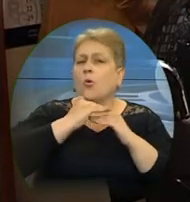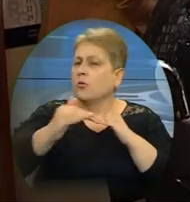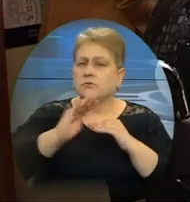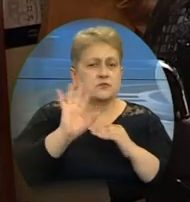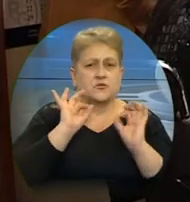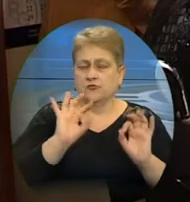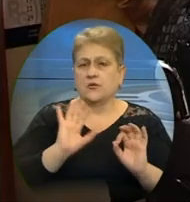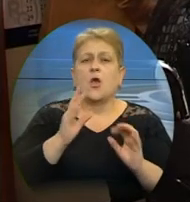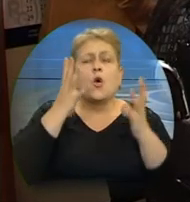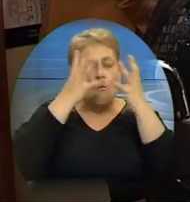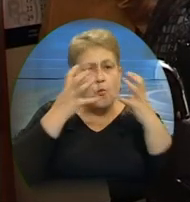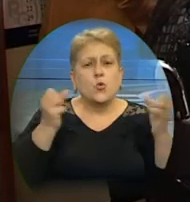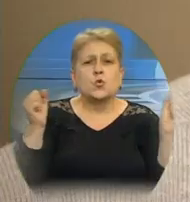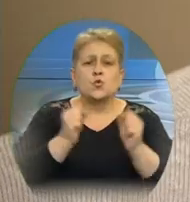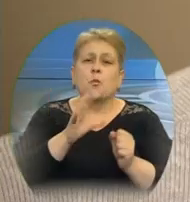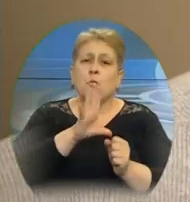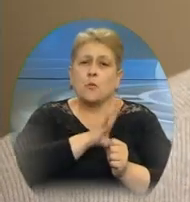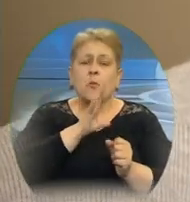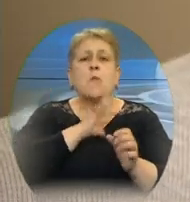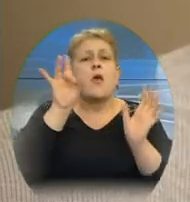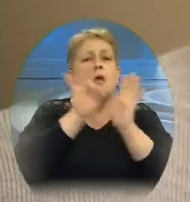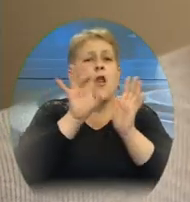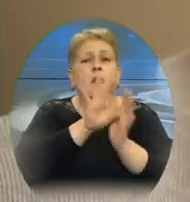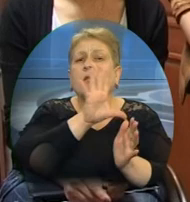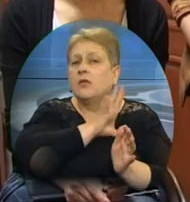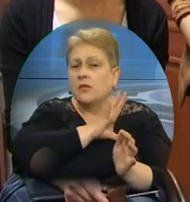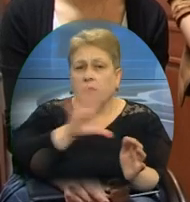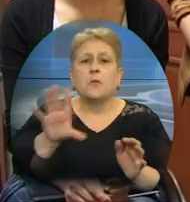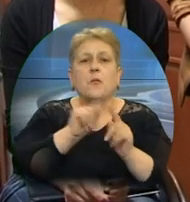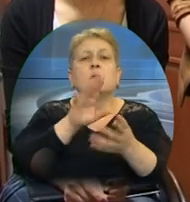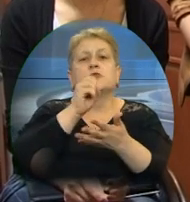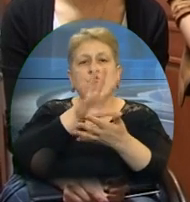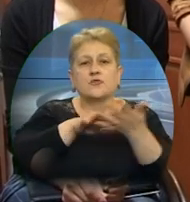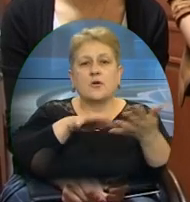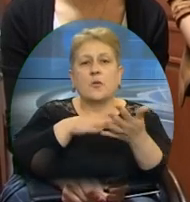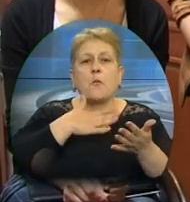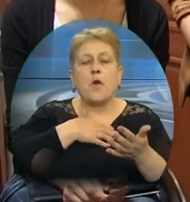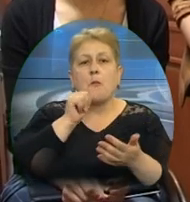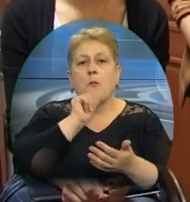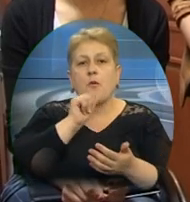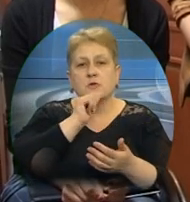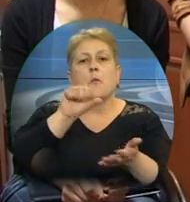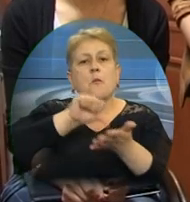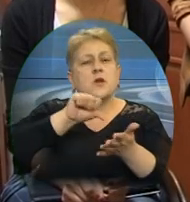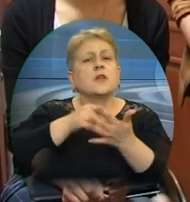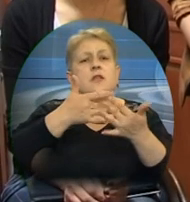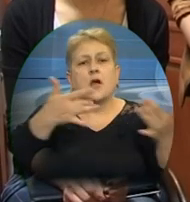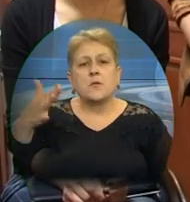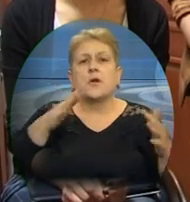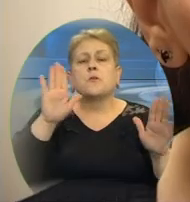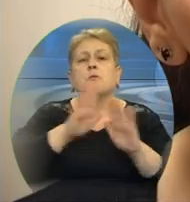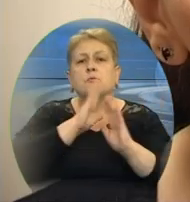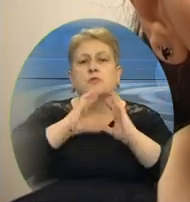անցել, ճիշտ չի լինի, մութ ու ցուրտ տարիներ, անգամ էլեկտրականություն չկար, բայց մենք շարունակում ենք մեր փորձերը, մասնակցում տարբեր